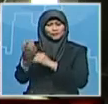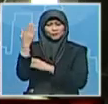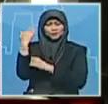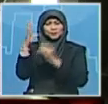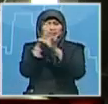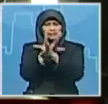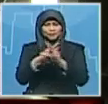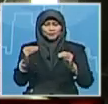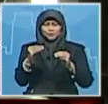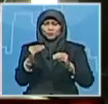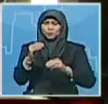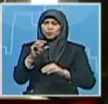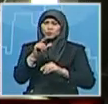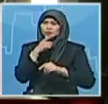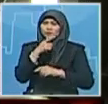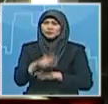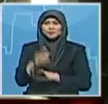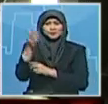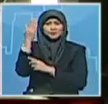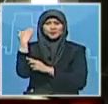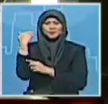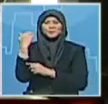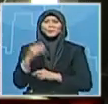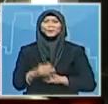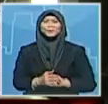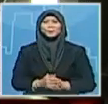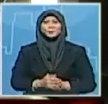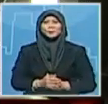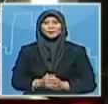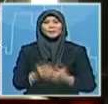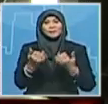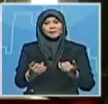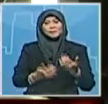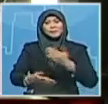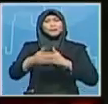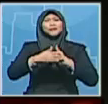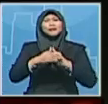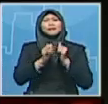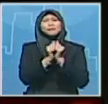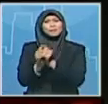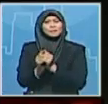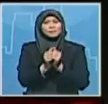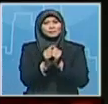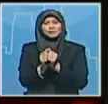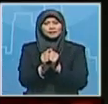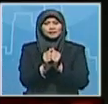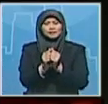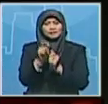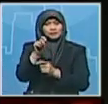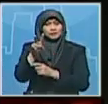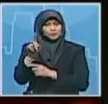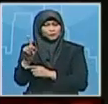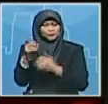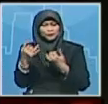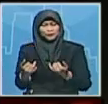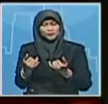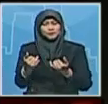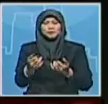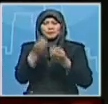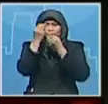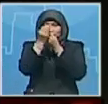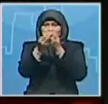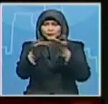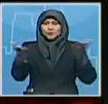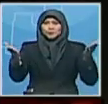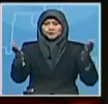Sarawak. Wah, itu lama sekali. cukup lama. Yeah. Dan kita kembali bersama pada malam ini secara langsung. Saya mewar-warkan kepada penonton.